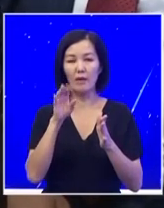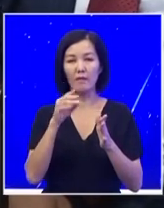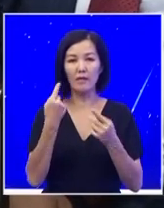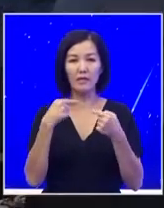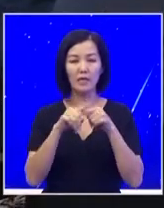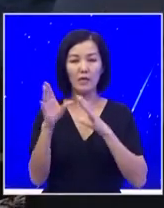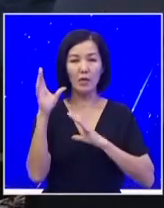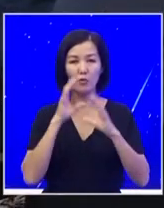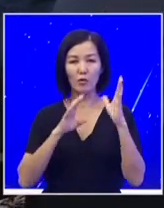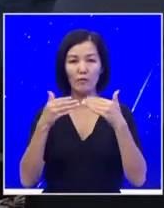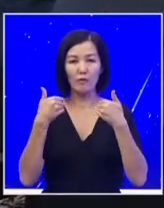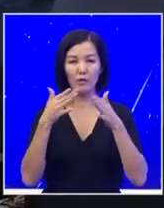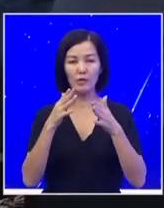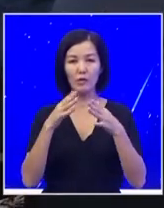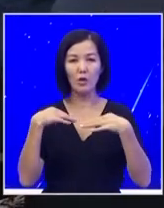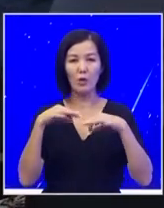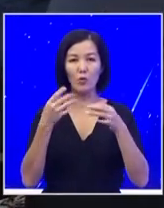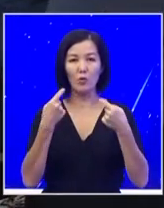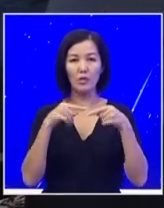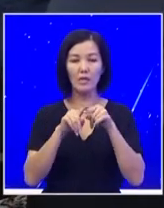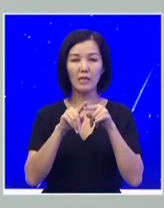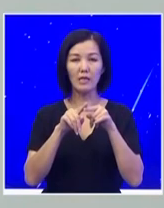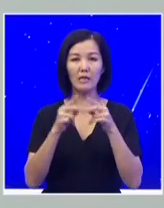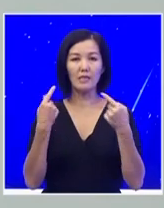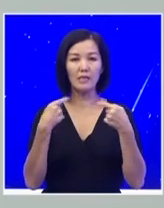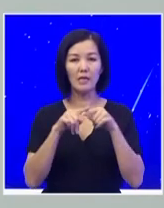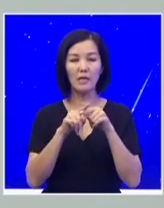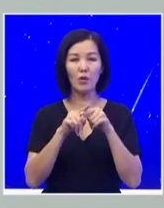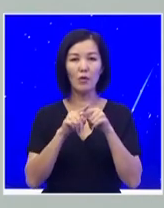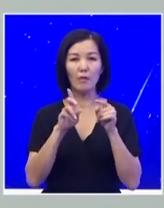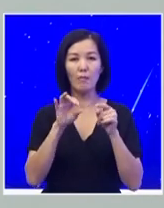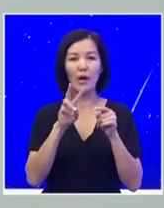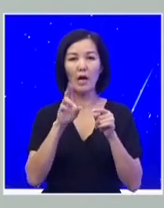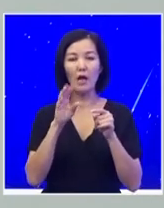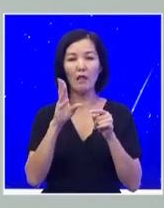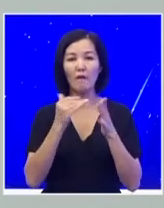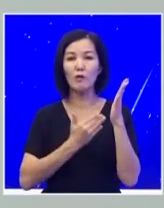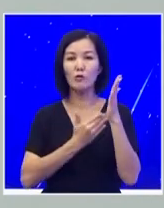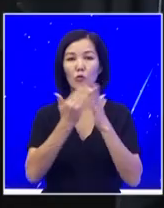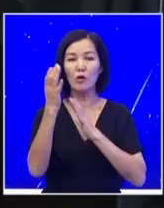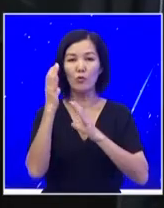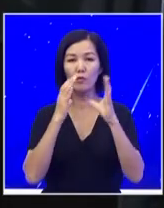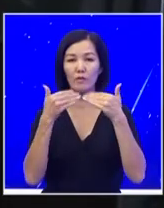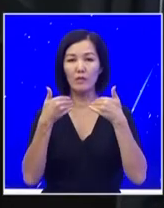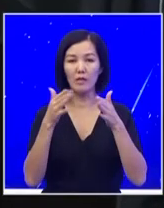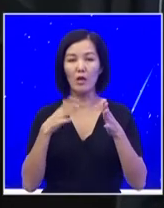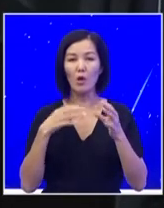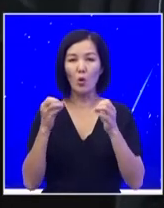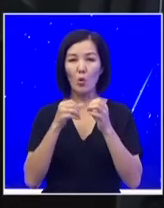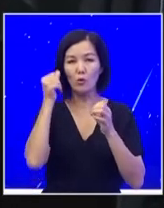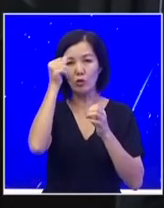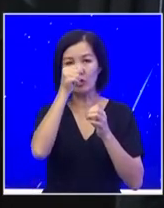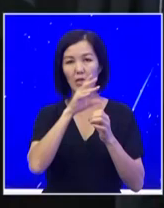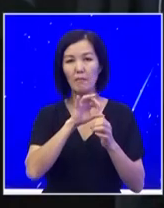техникалық университетін көлік техникасы және технологиялар бакалавры мамандығы бойынша бітірген. 10 жылдан аса Маңғыстау